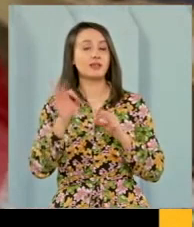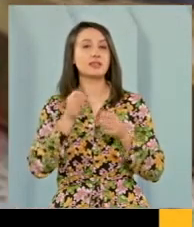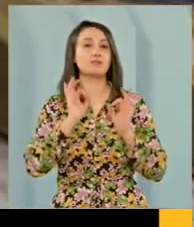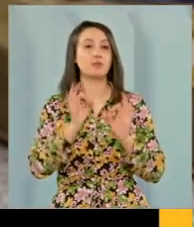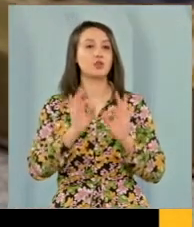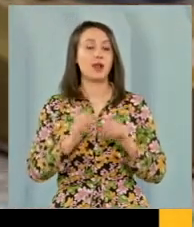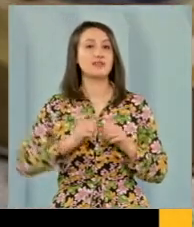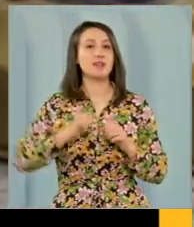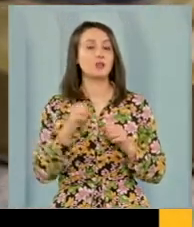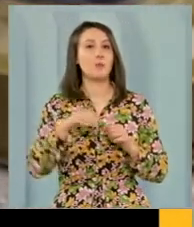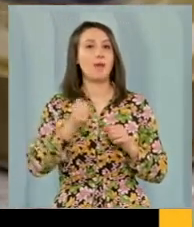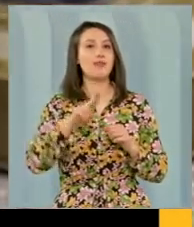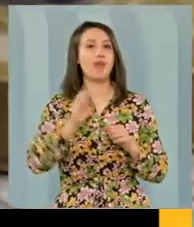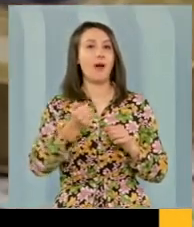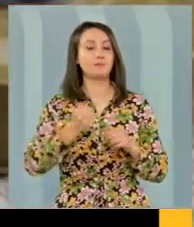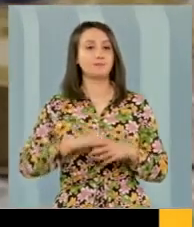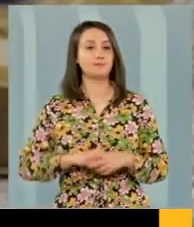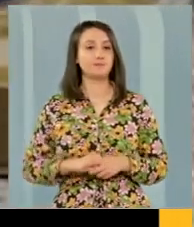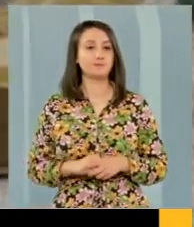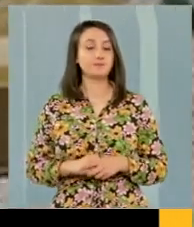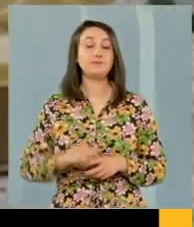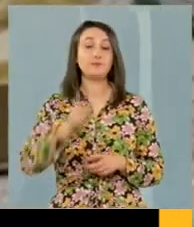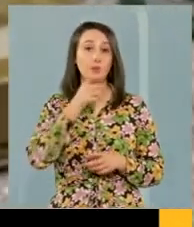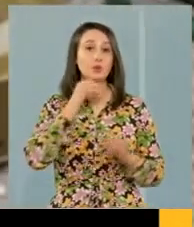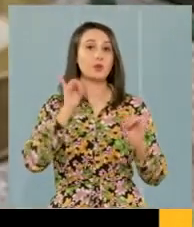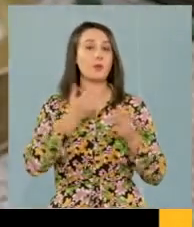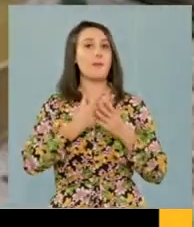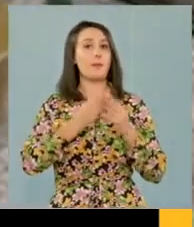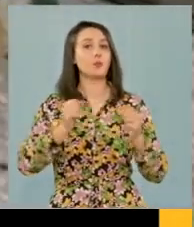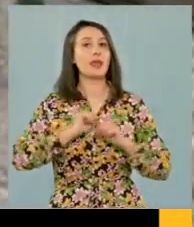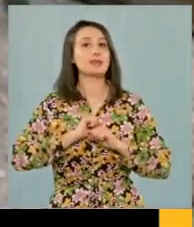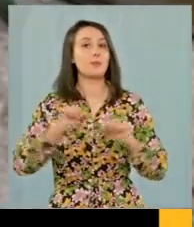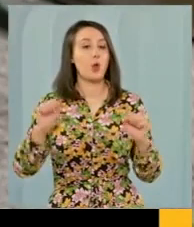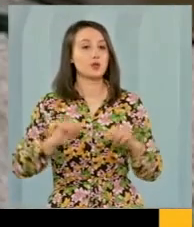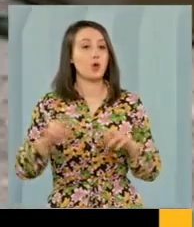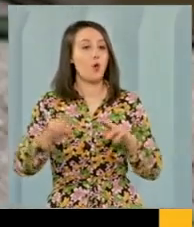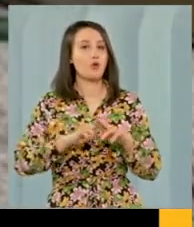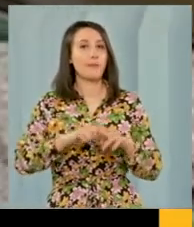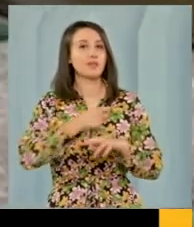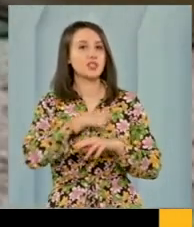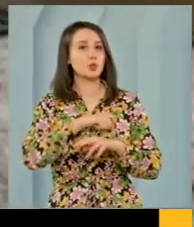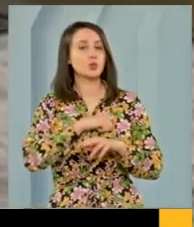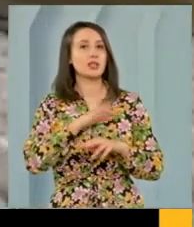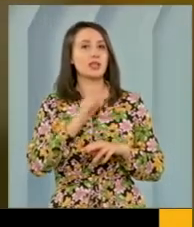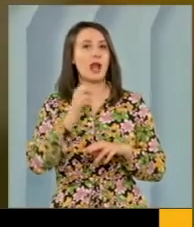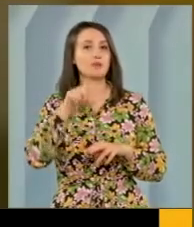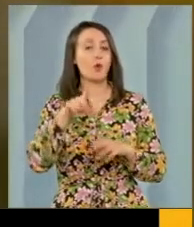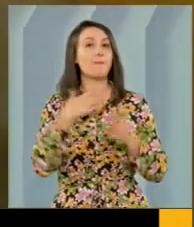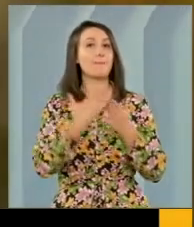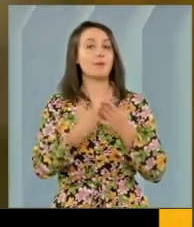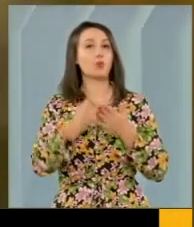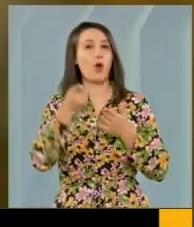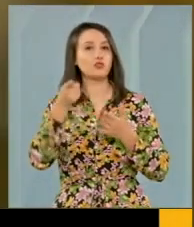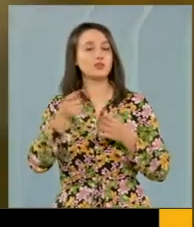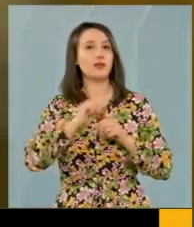speciale din satul Maiac, raionul Grigoriopol, acolo unde au avut loc mai multe explozii. Potrivit instituțiilor de la Tiraspol, pentru minarea